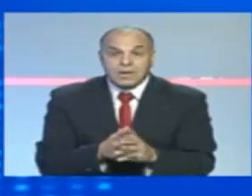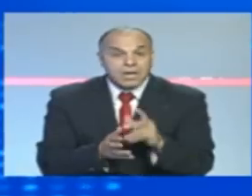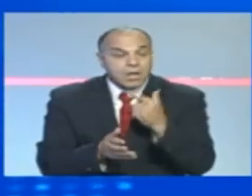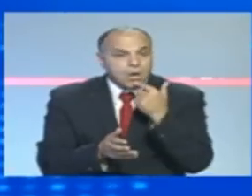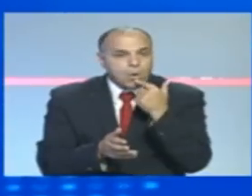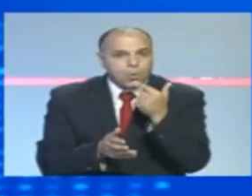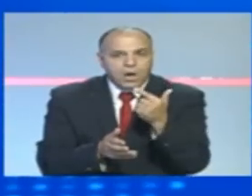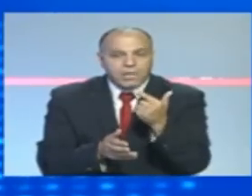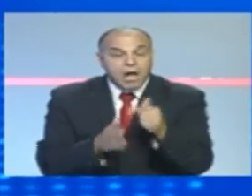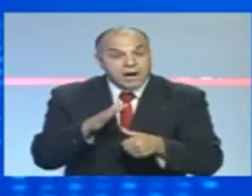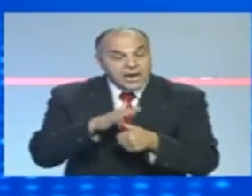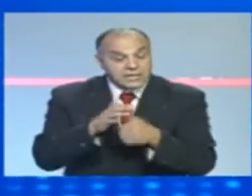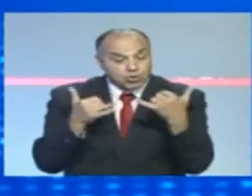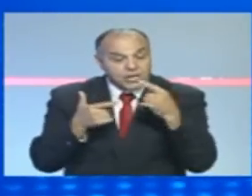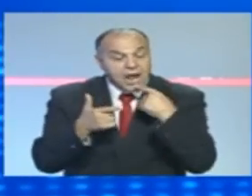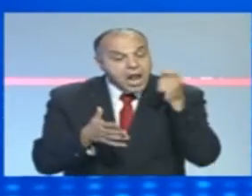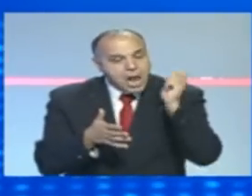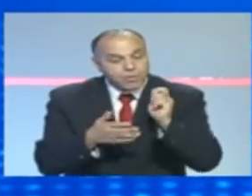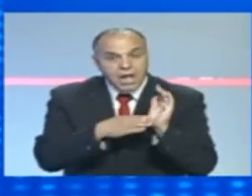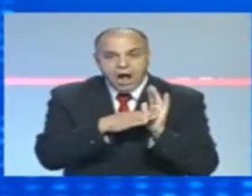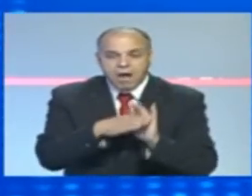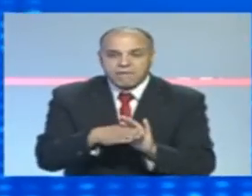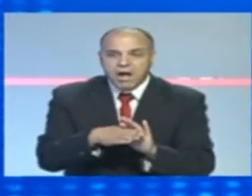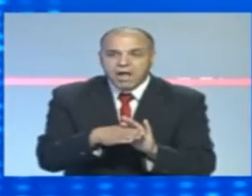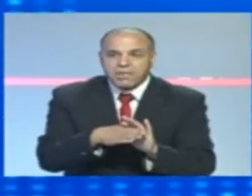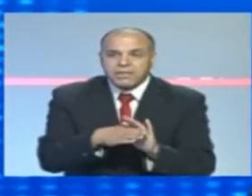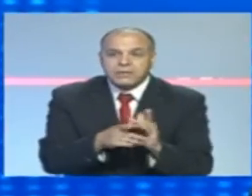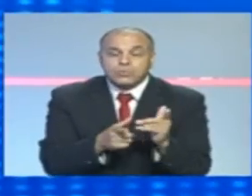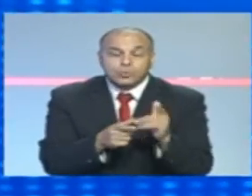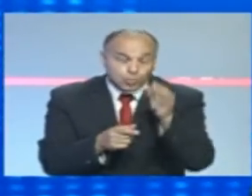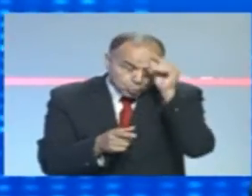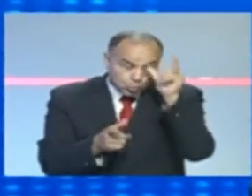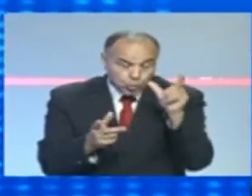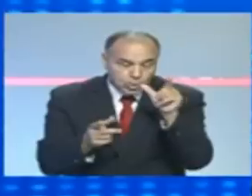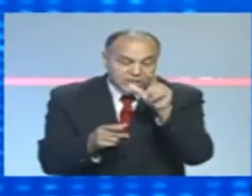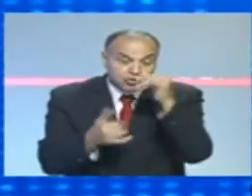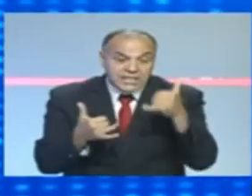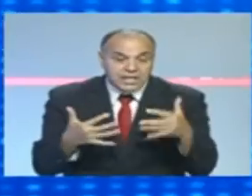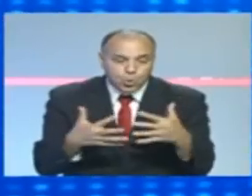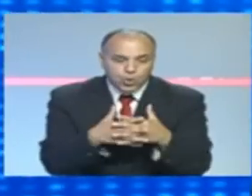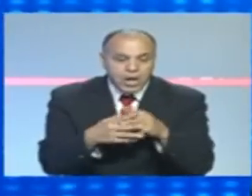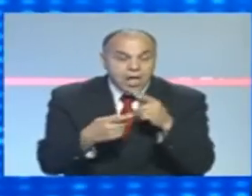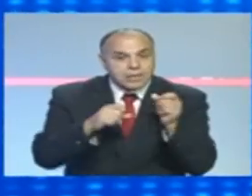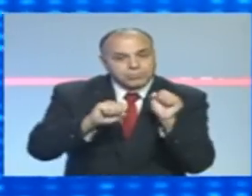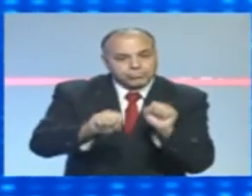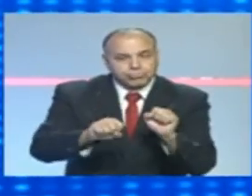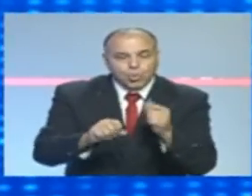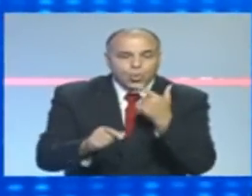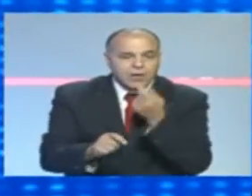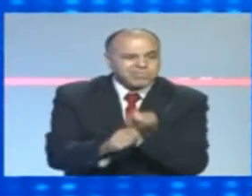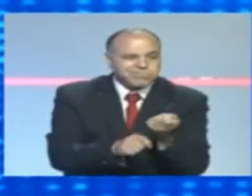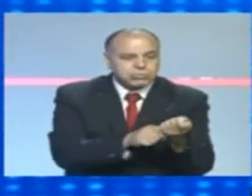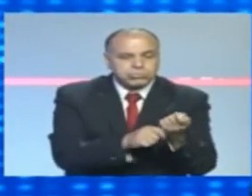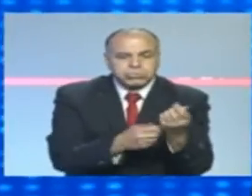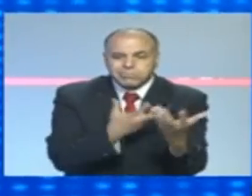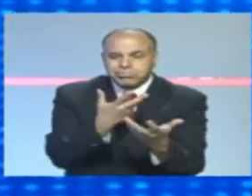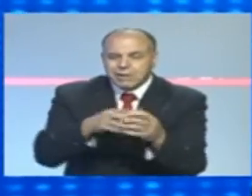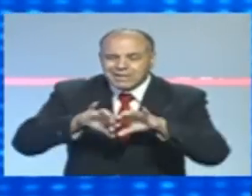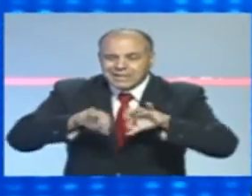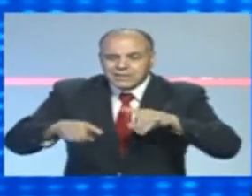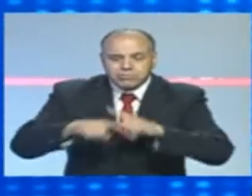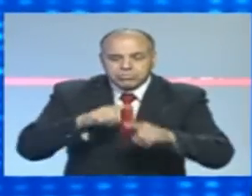تكون اكد على ضروره الحفاظ على الوحده الوطنيه والتصدي الذين يعملون على بث التفرقه